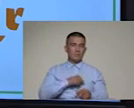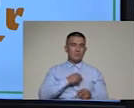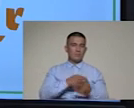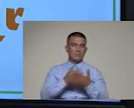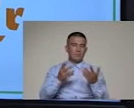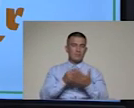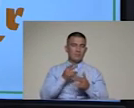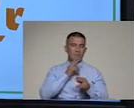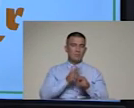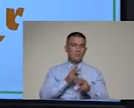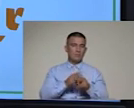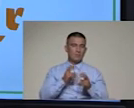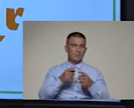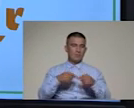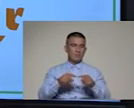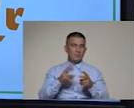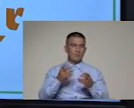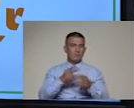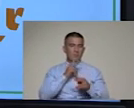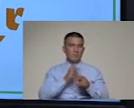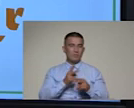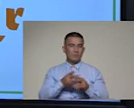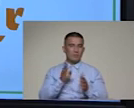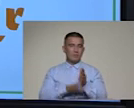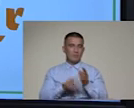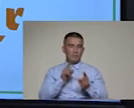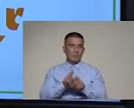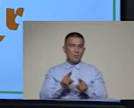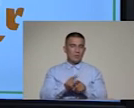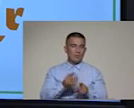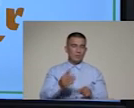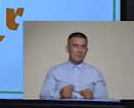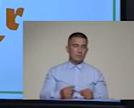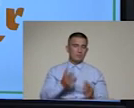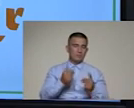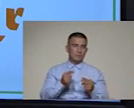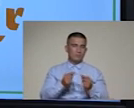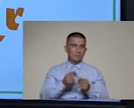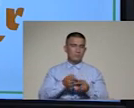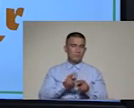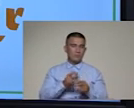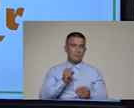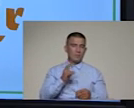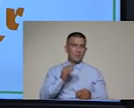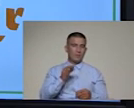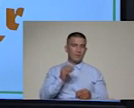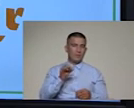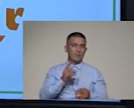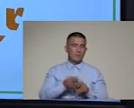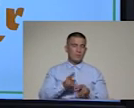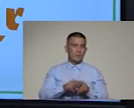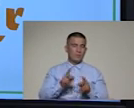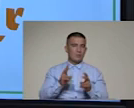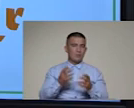jihati bilan metallarga, qaysi jihatidan metalmaslarga o'xshaydi? Dar haqiqat, o'zi amfoterlar nima?